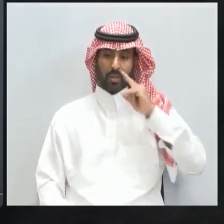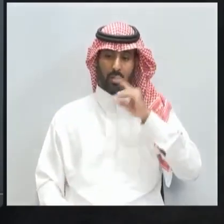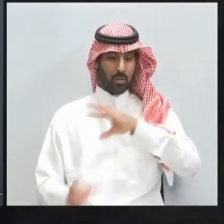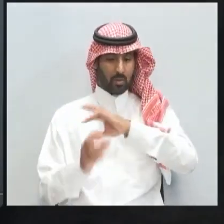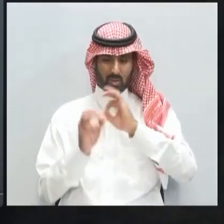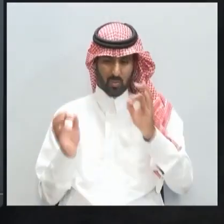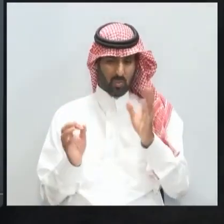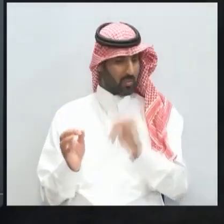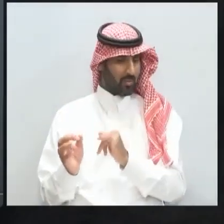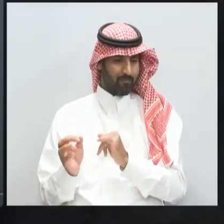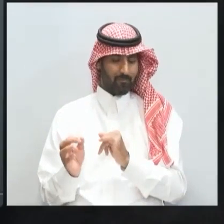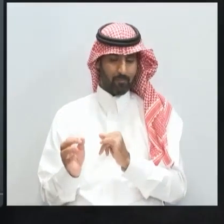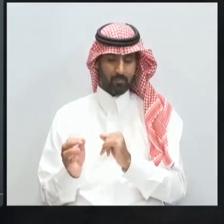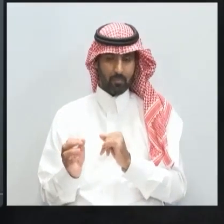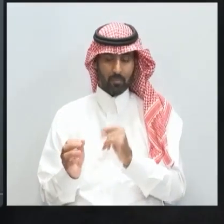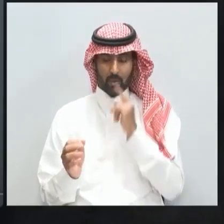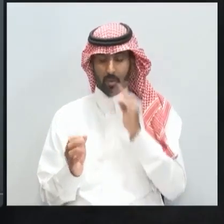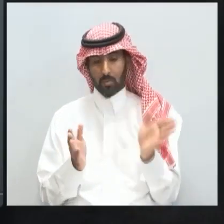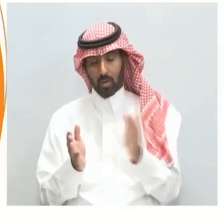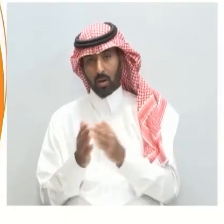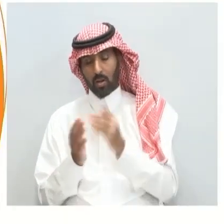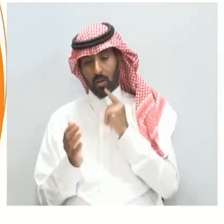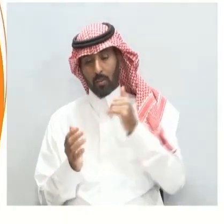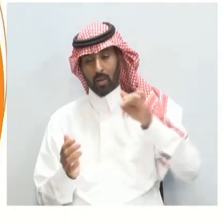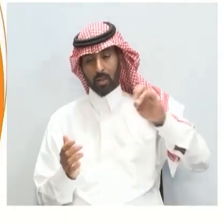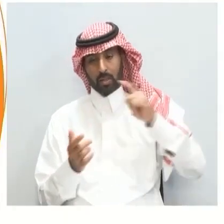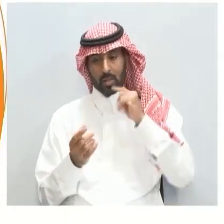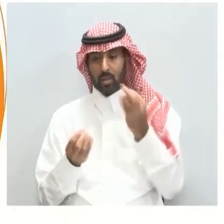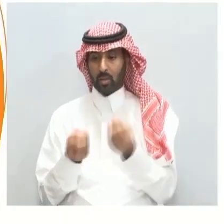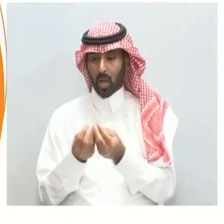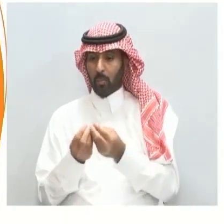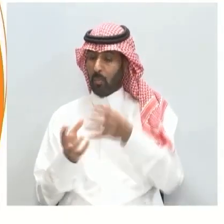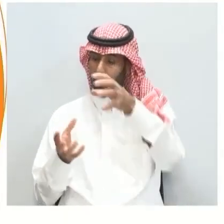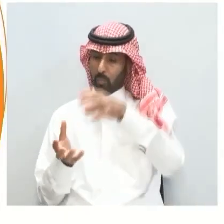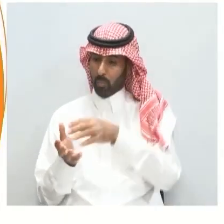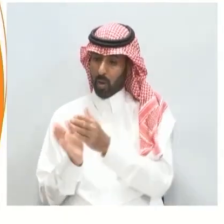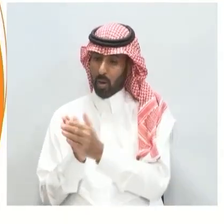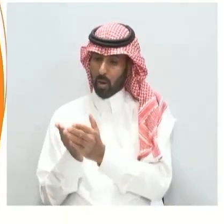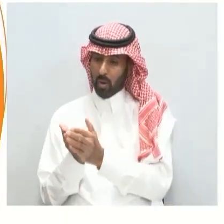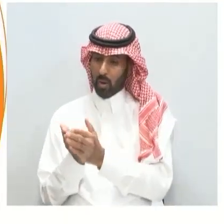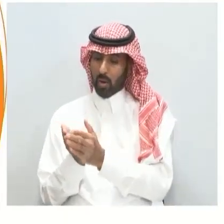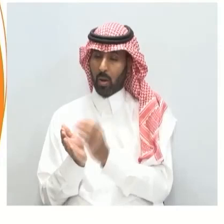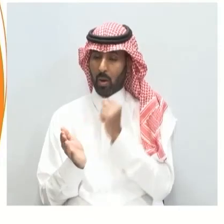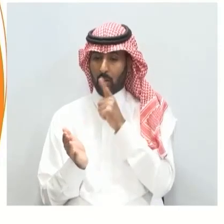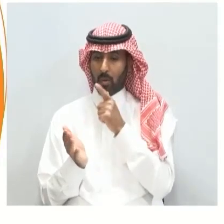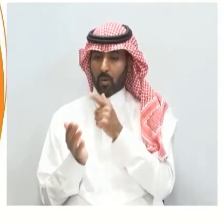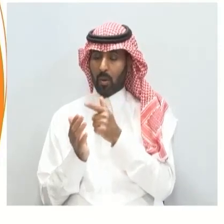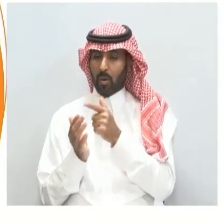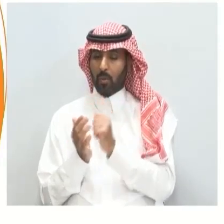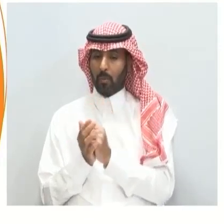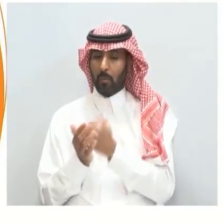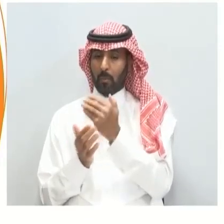جمعا شاملا فمحمد بن مرزبان رحمه الله تعالى جمعه في كتاب الحاوي لذلك الحاوي في علوم القران سماه بهذا